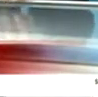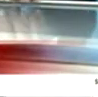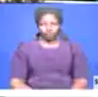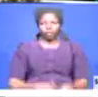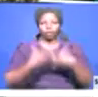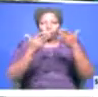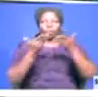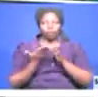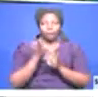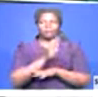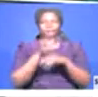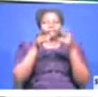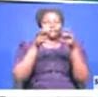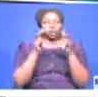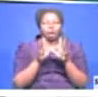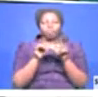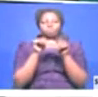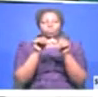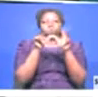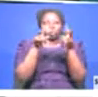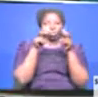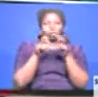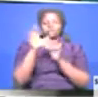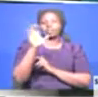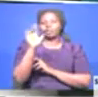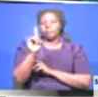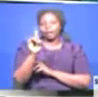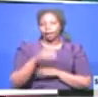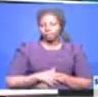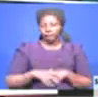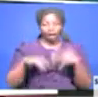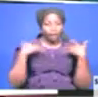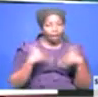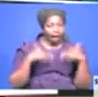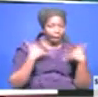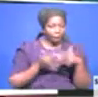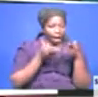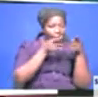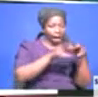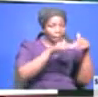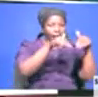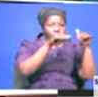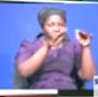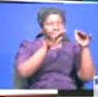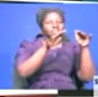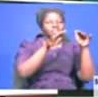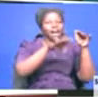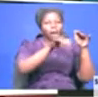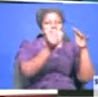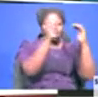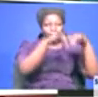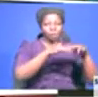Karibu tena mtazamaji, unaendelea kutazama Rubini ya Channel 1. Sarakasi ilijiri nje ya bunge la kaunti ya Samburu wakati wakazi